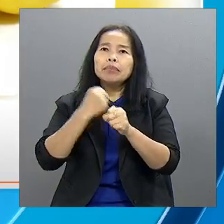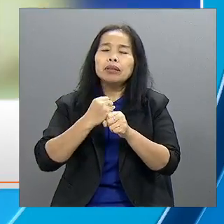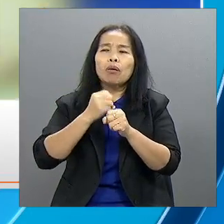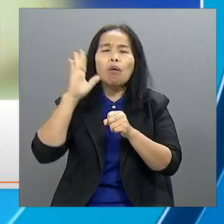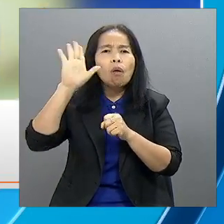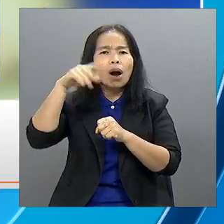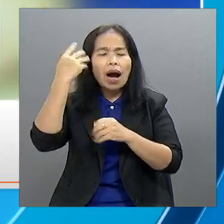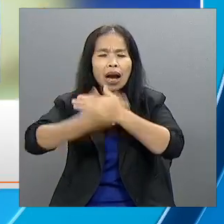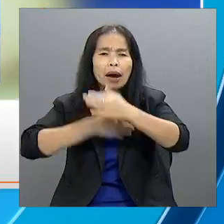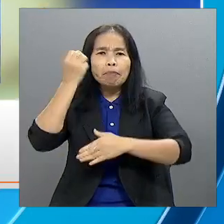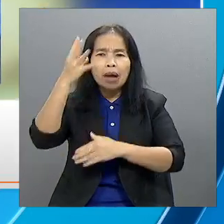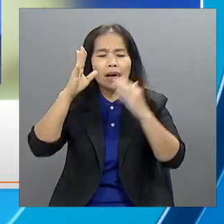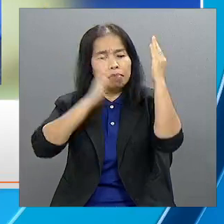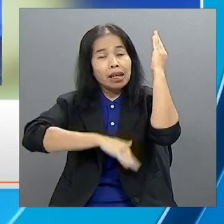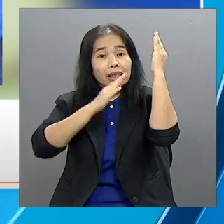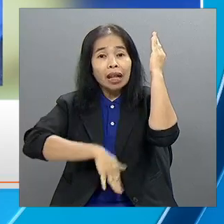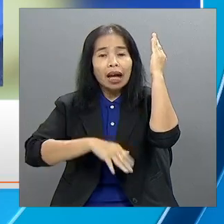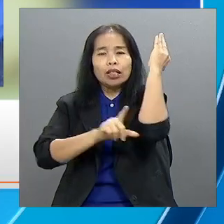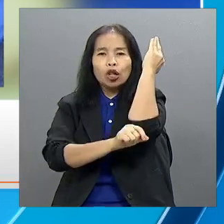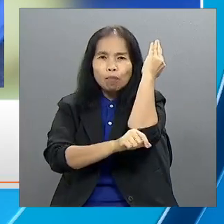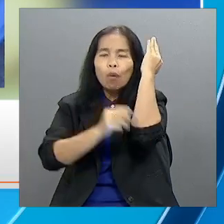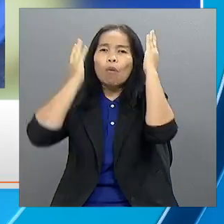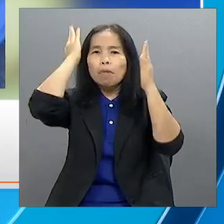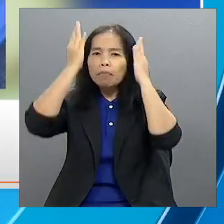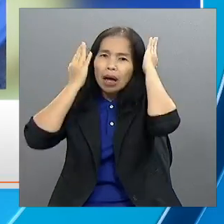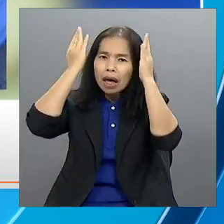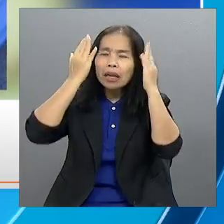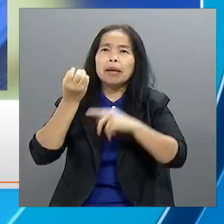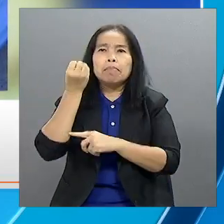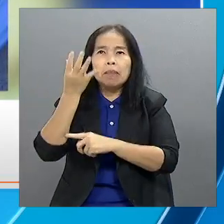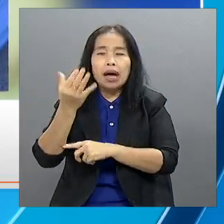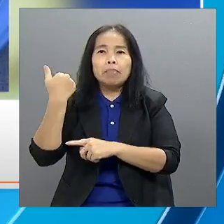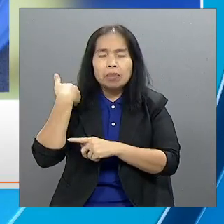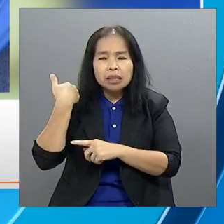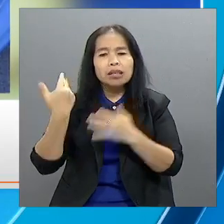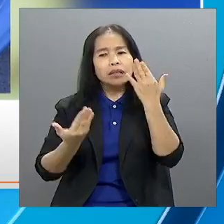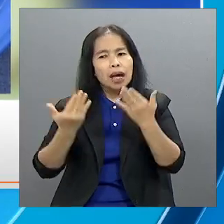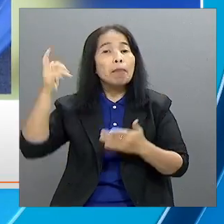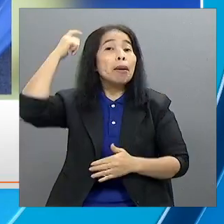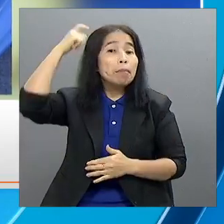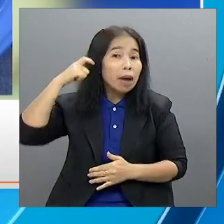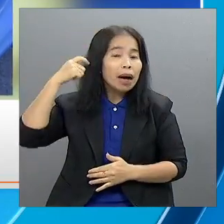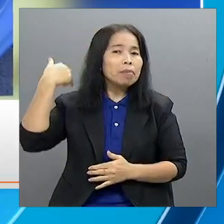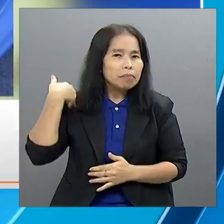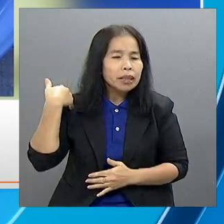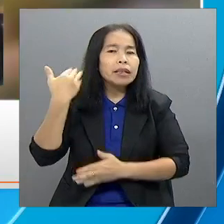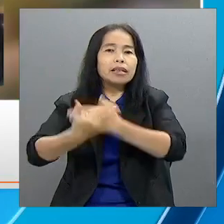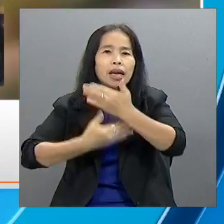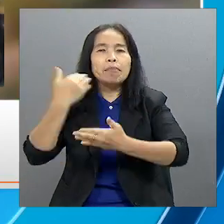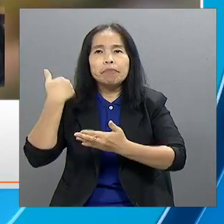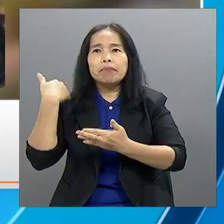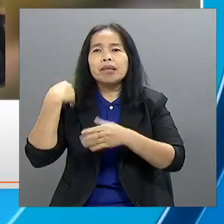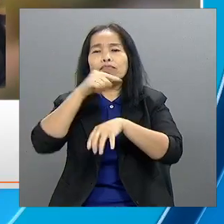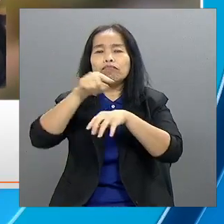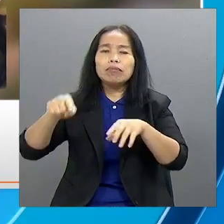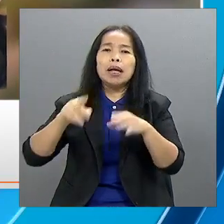ใต้แล้วก็ลามไปถึงภาคตะวันตกไปถึงทางพม่านะก็บริโภคลูกเนียงอันนี้นะฮะแล้วก็อย่